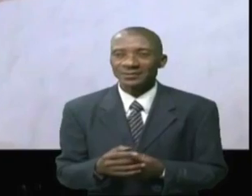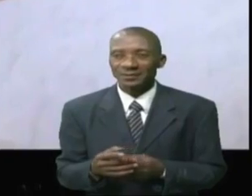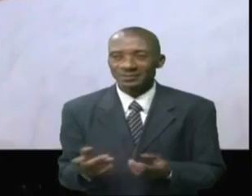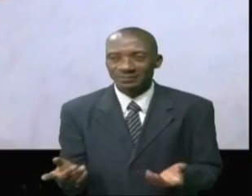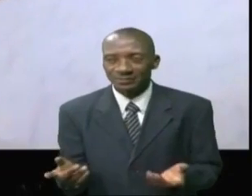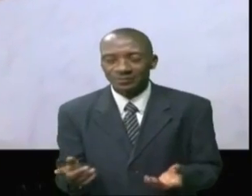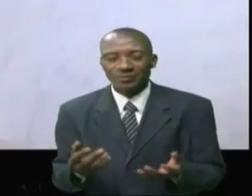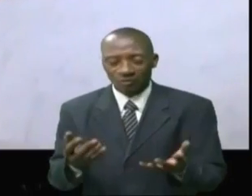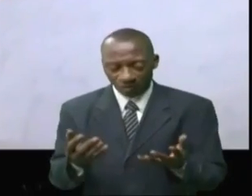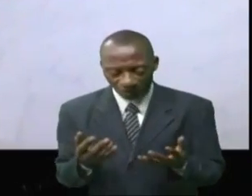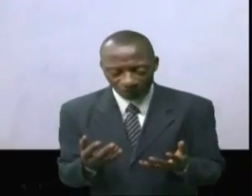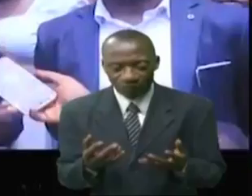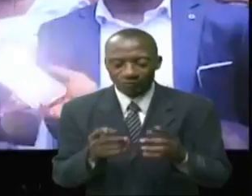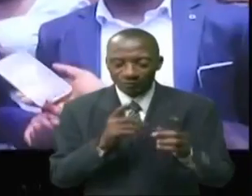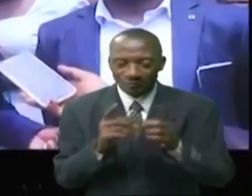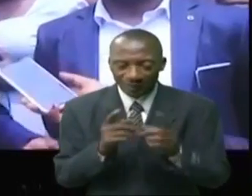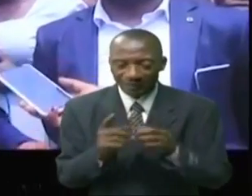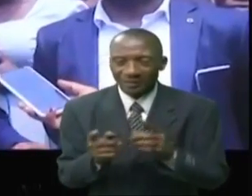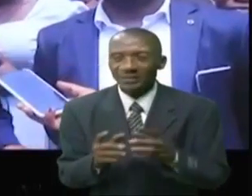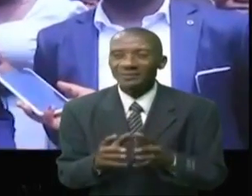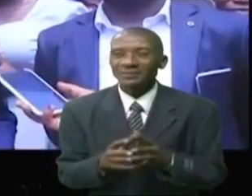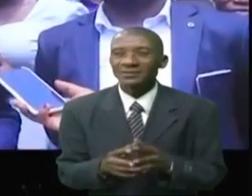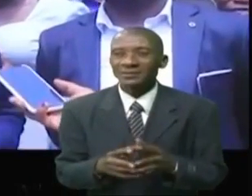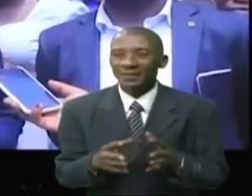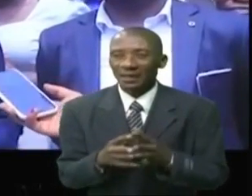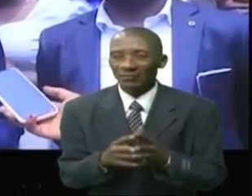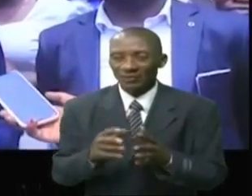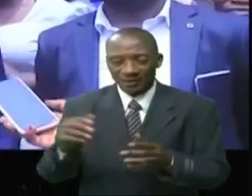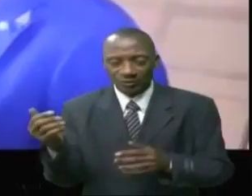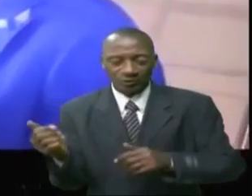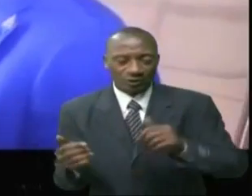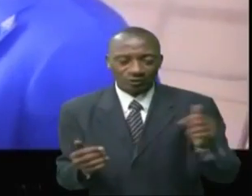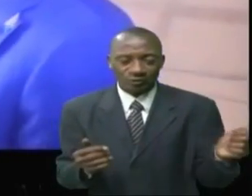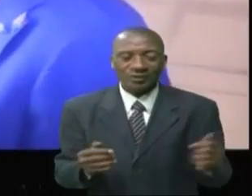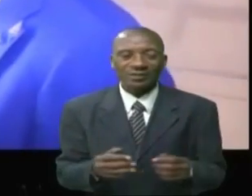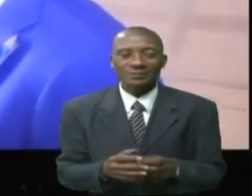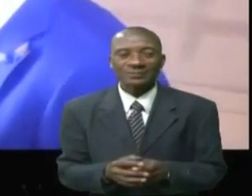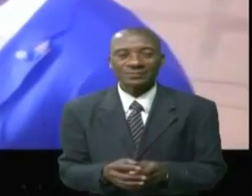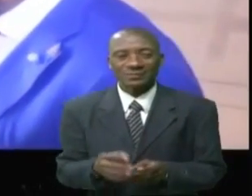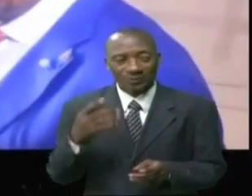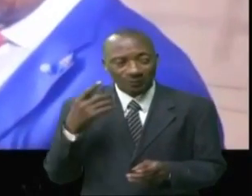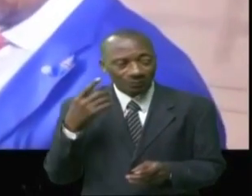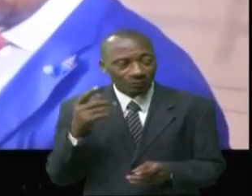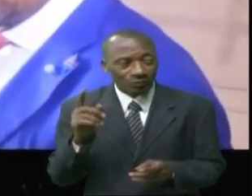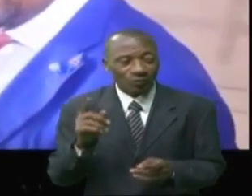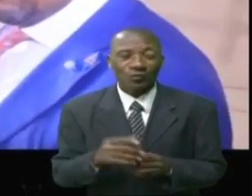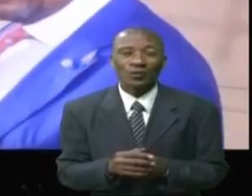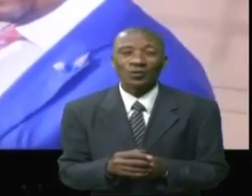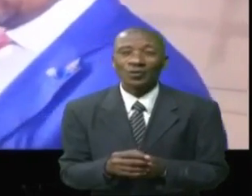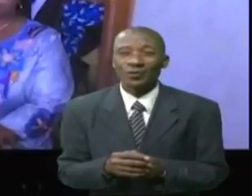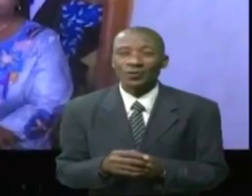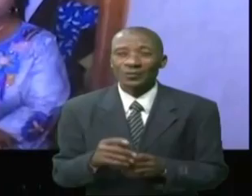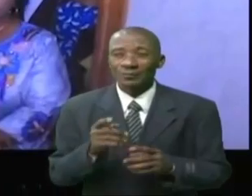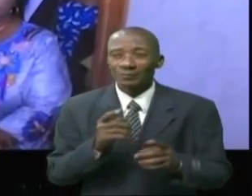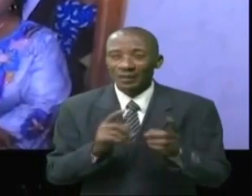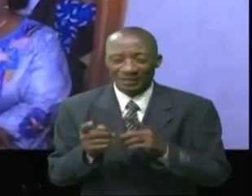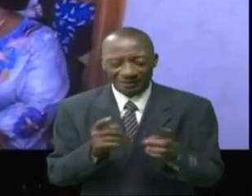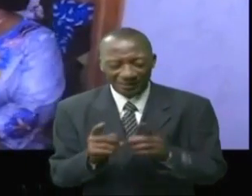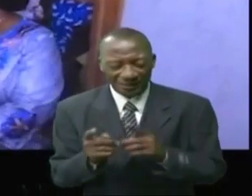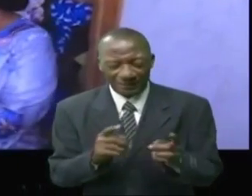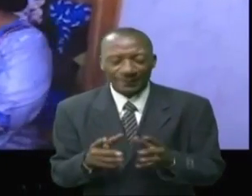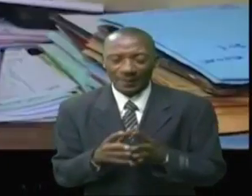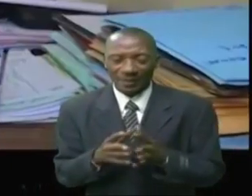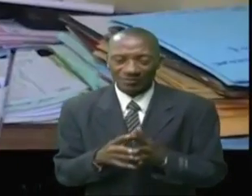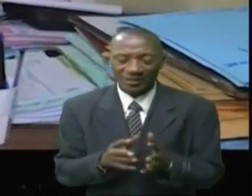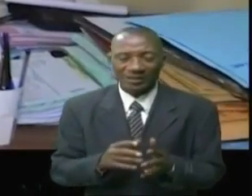de cette structure ont présenté cette situation au ministre Mpanda au cours d'une réunion tenue récemment en son cabinet de